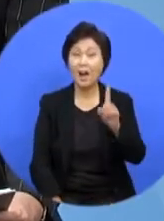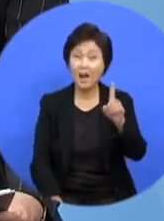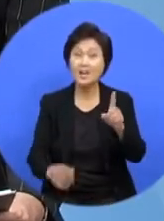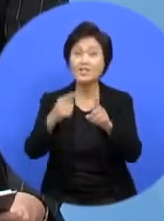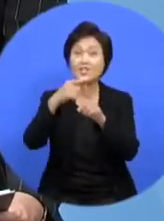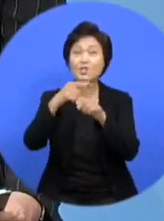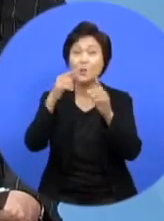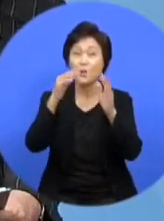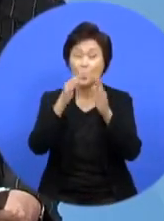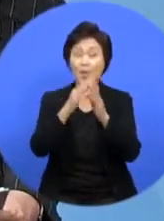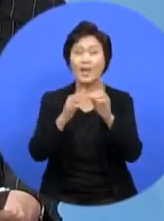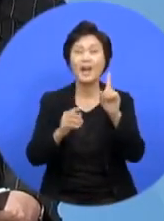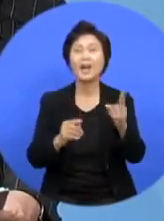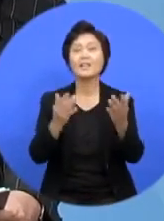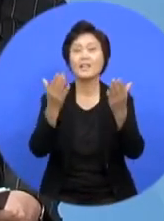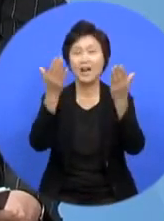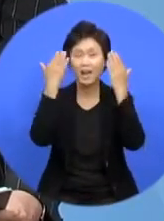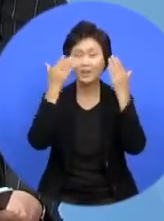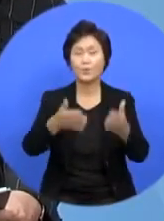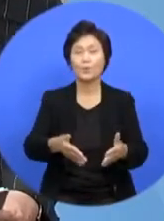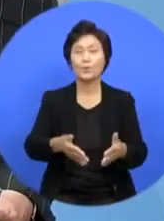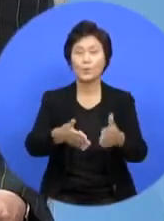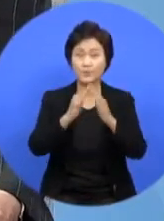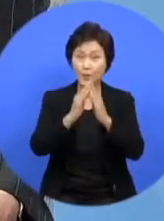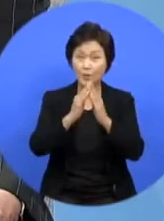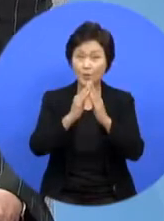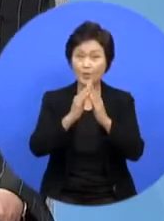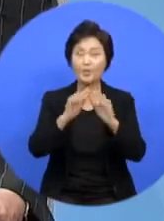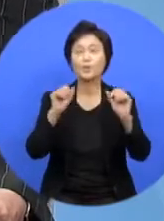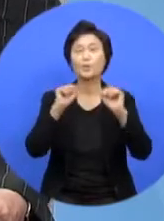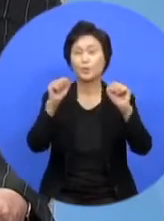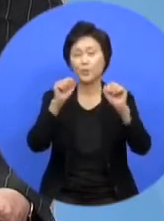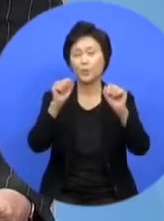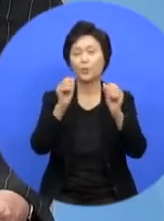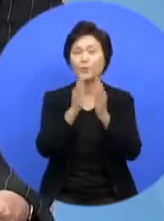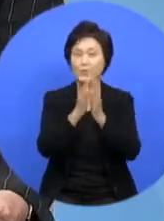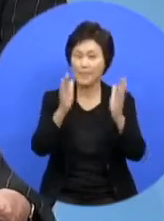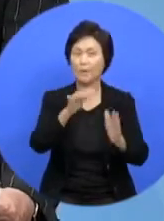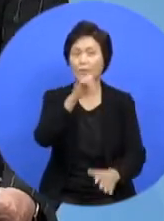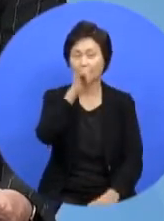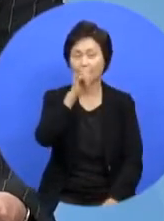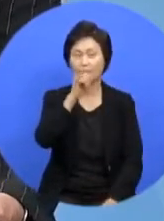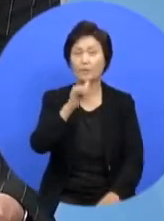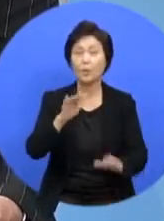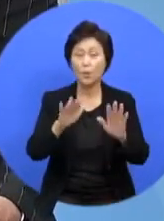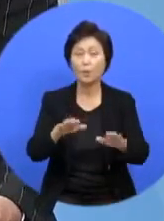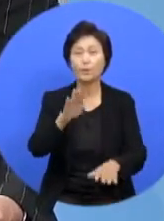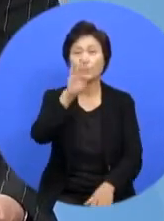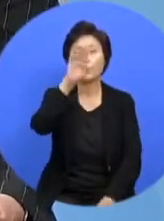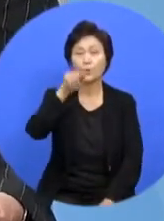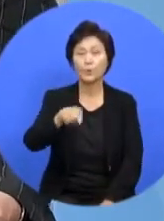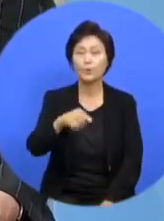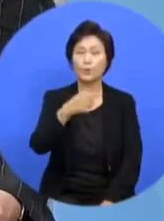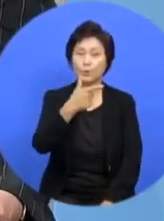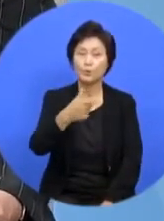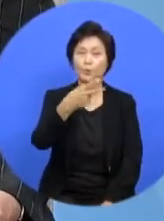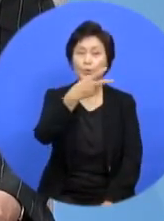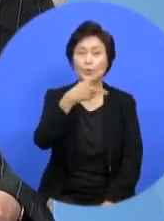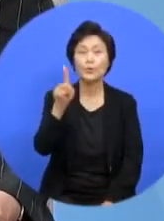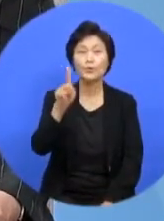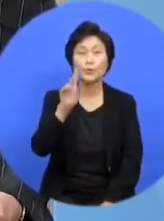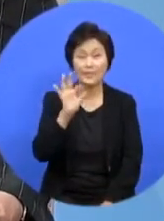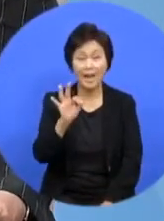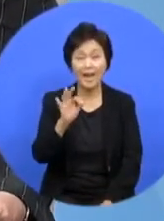교회 한 학교 세우기 운동을 우리가 펼치고 있지 않습니까? 그렇죠. 자, 그래서 오늘은 분당에 한마음교회가